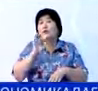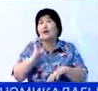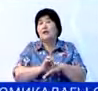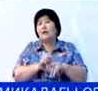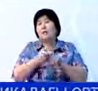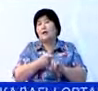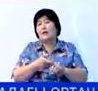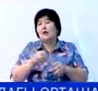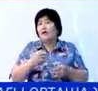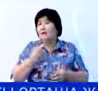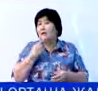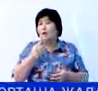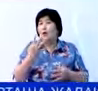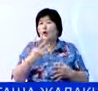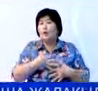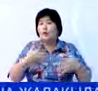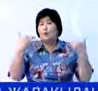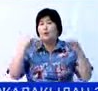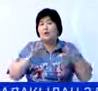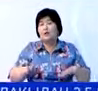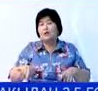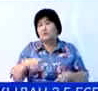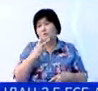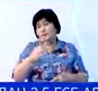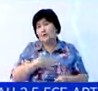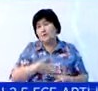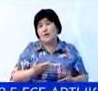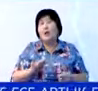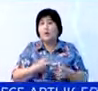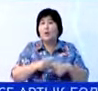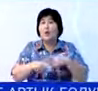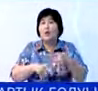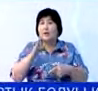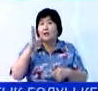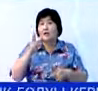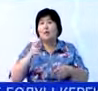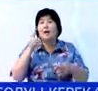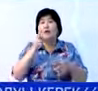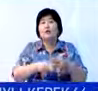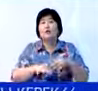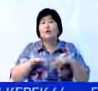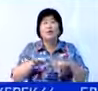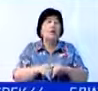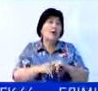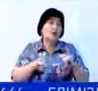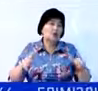ахуал шатқаяқтап тұрғанда төрт түлік сататының орнында жағдай мәз емес екен. Бұлай жалғаса берсе шектеу шаралары